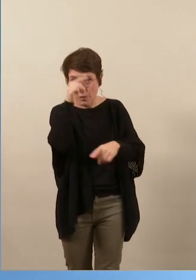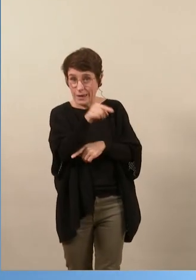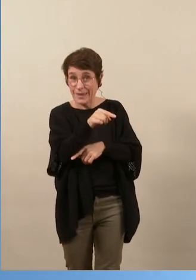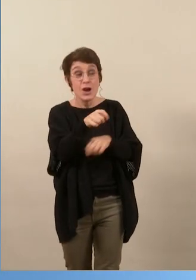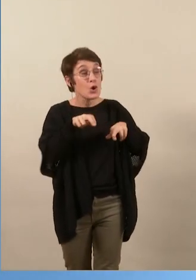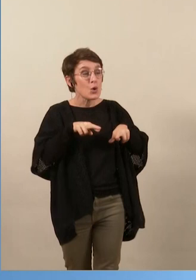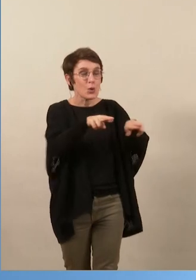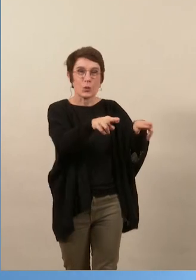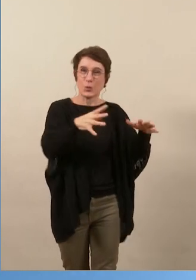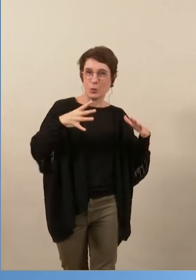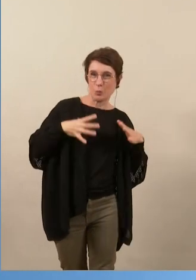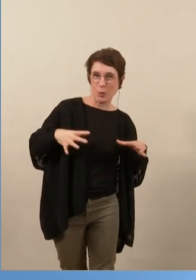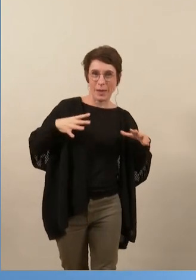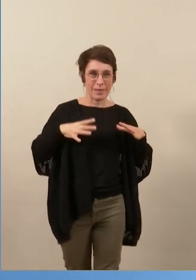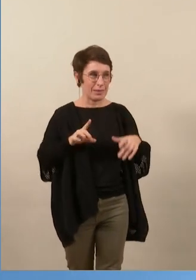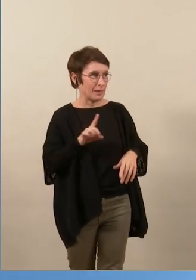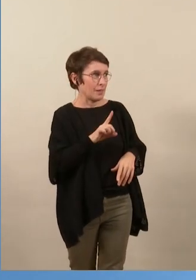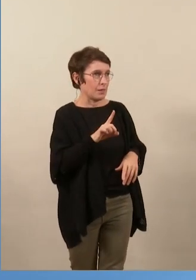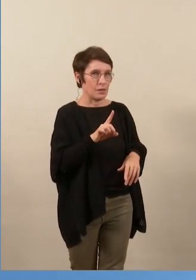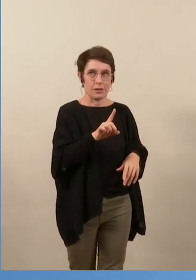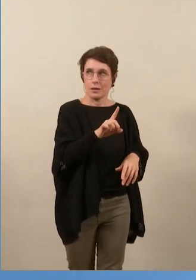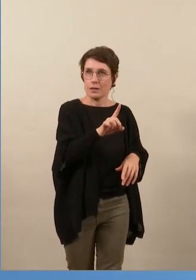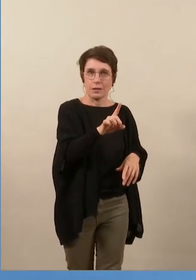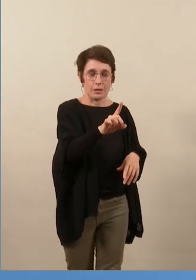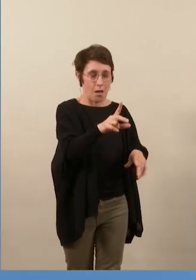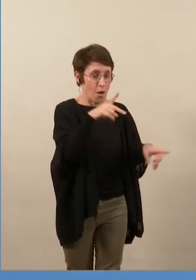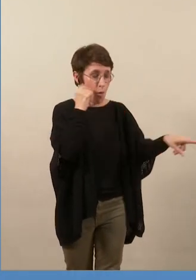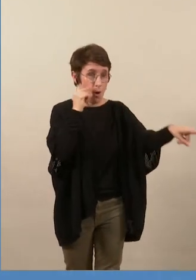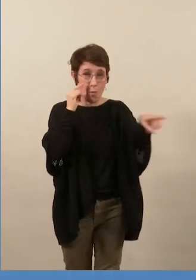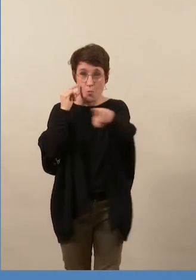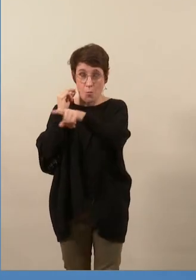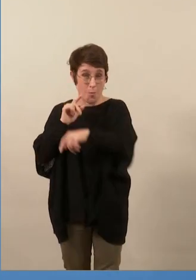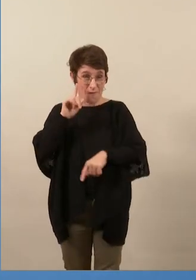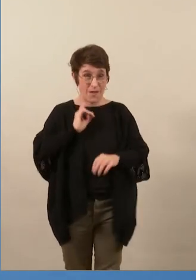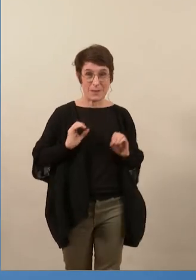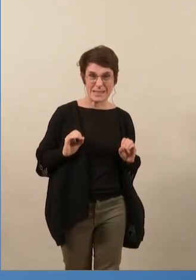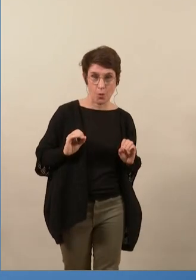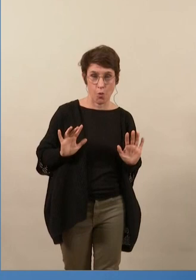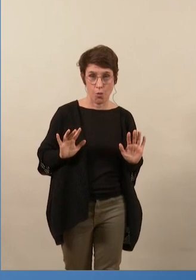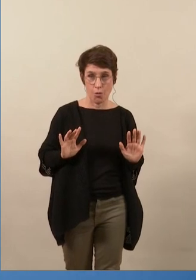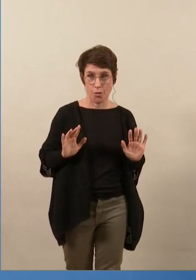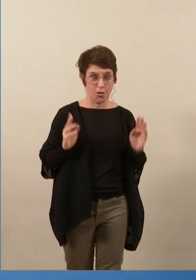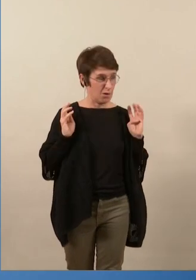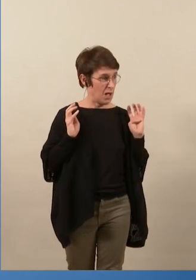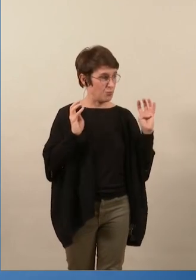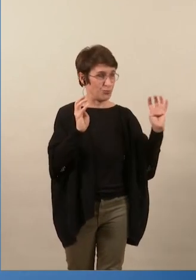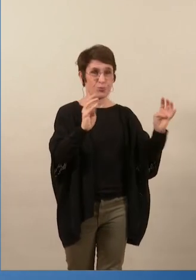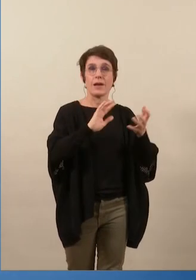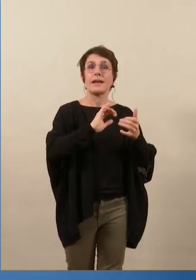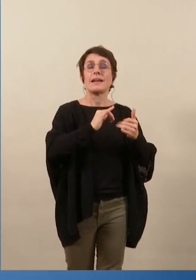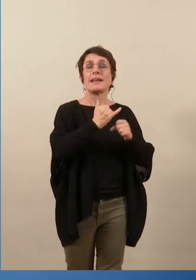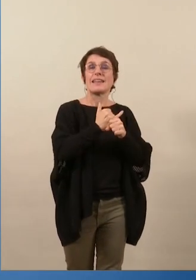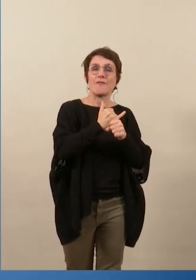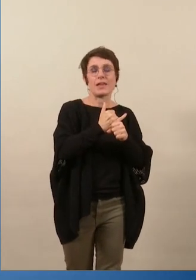prenez sur cette rue vous faites malheureusement vite le constat qu'il n'y a aucune femme sur l'espace public que la rue est bordée de café associatif